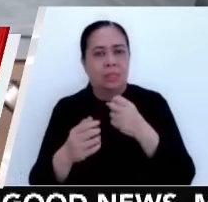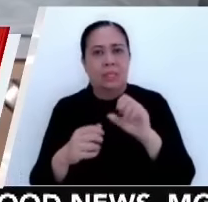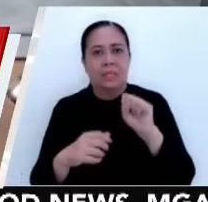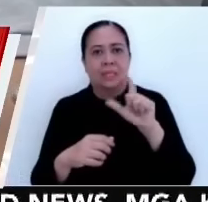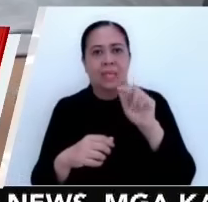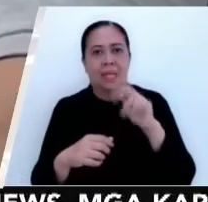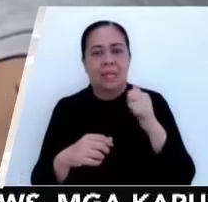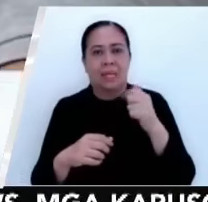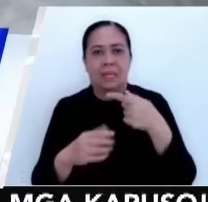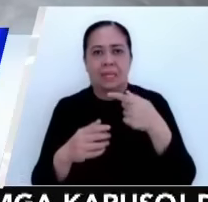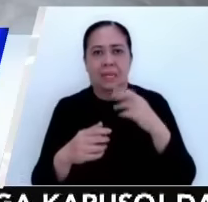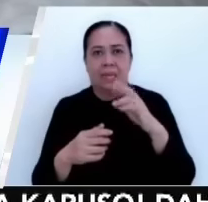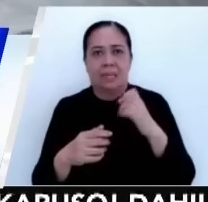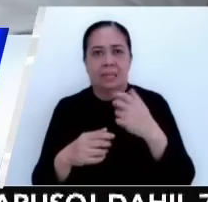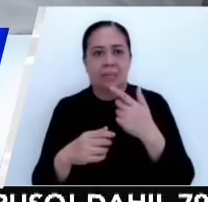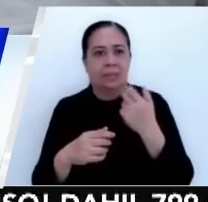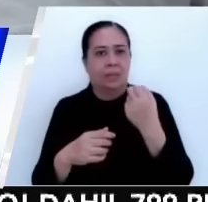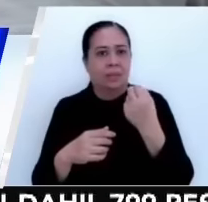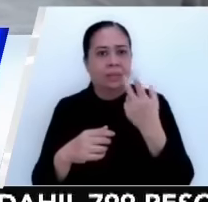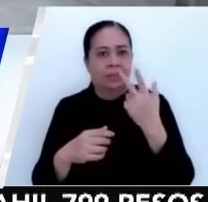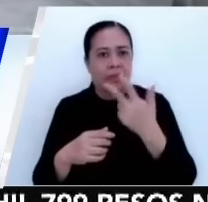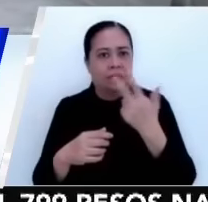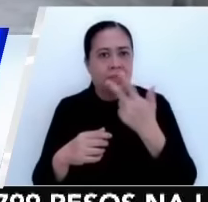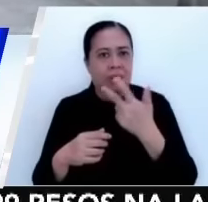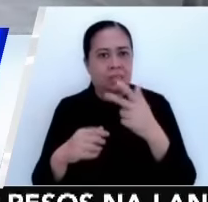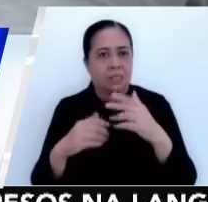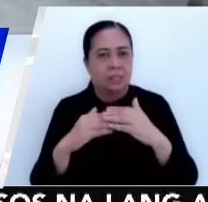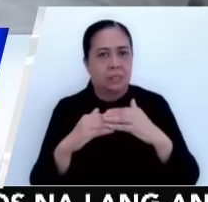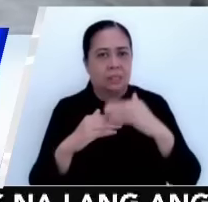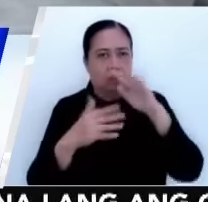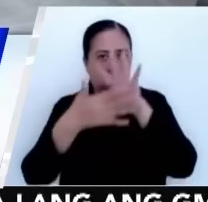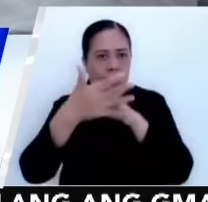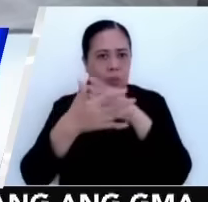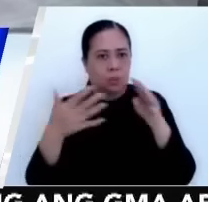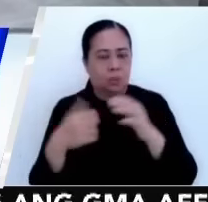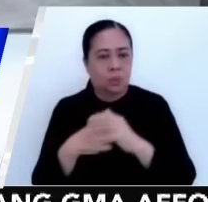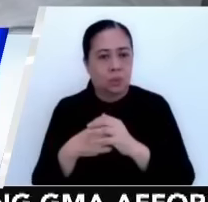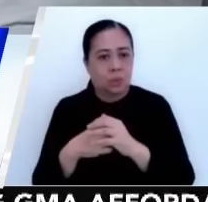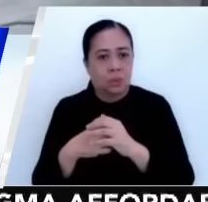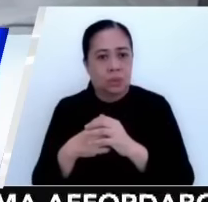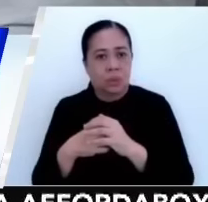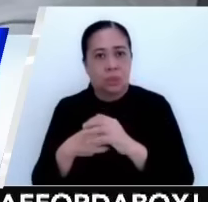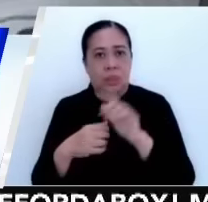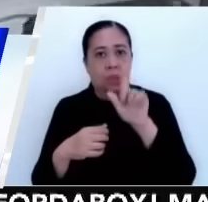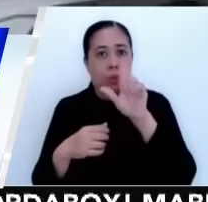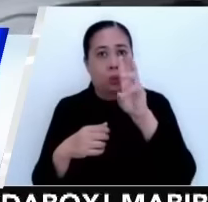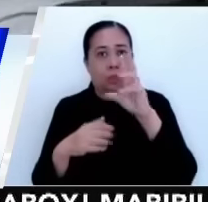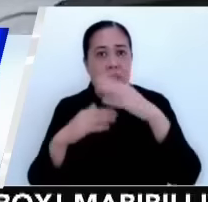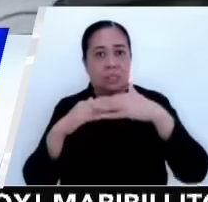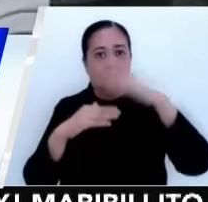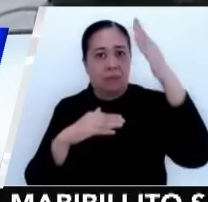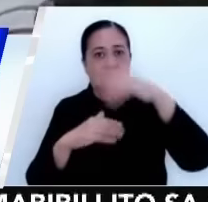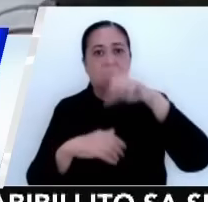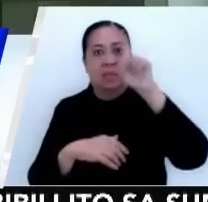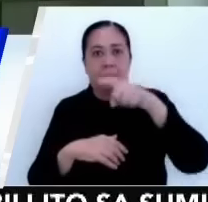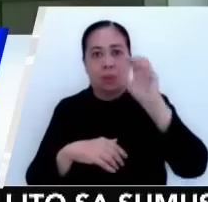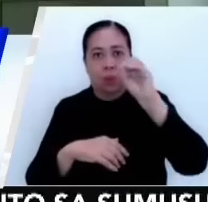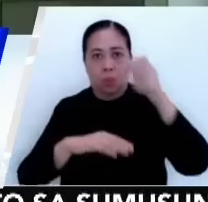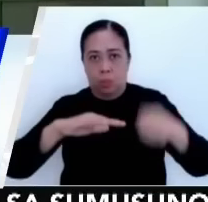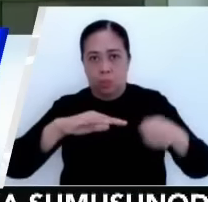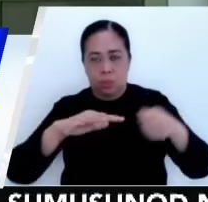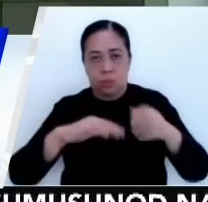si Alice Guo and 26 and above dapat sa ombudsman na yan at Sandigan Bayan.